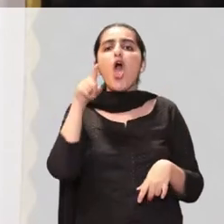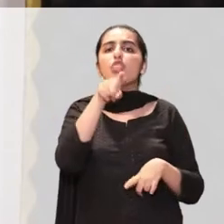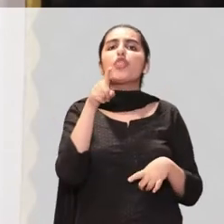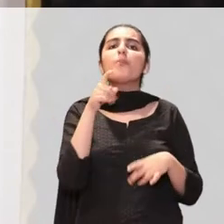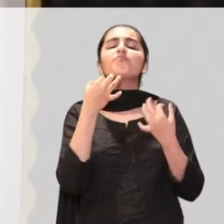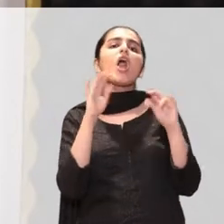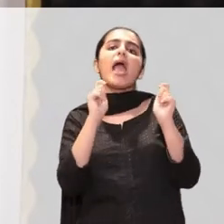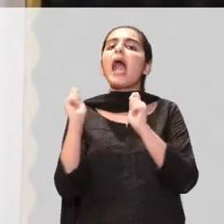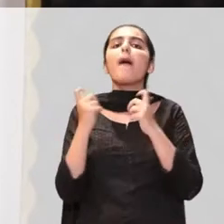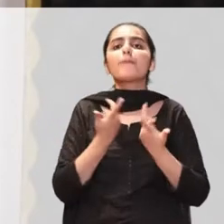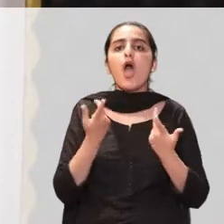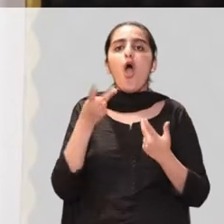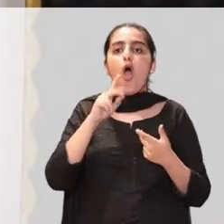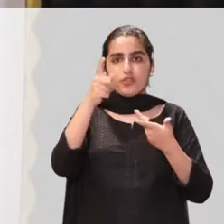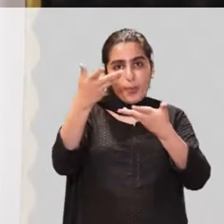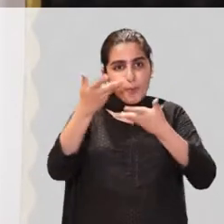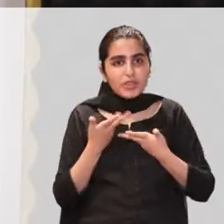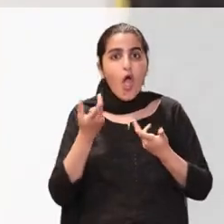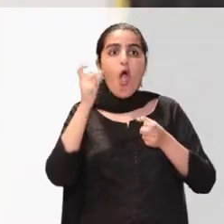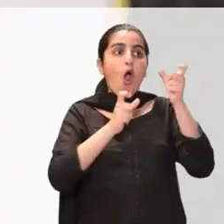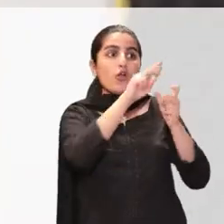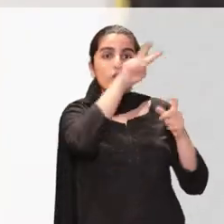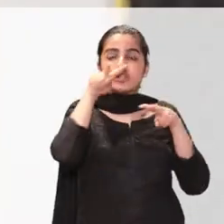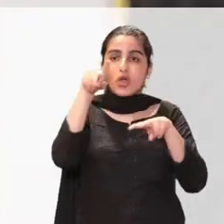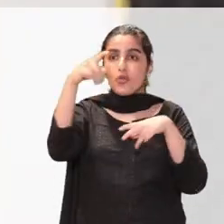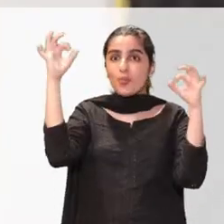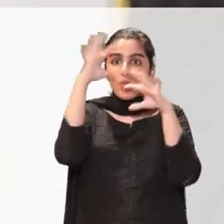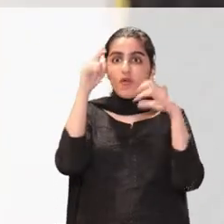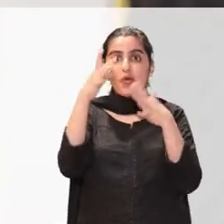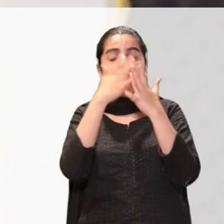चाहिए जगह जहां पर आप